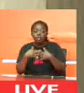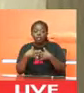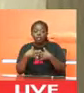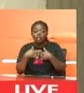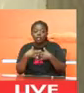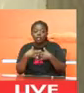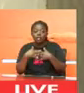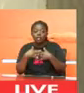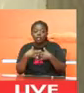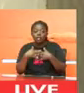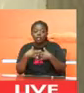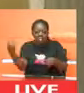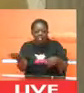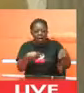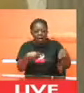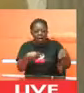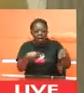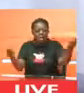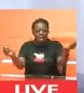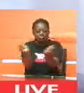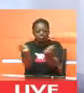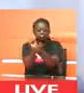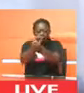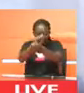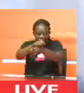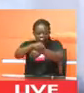abantu bonna babakubye emiggo batusibye emigwa